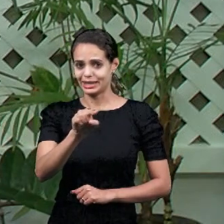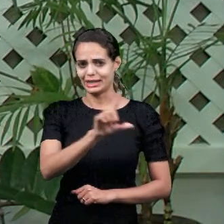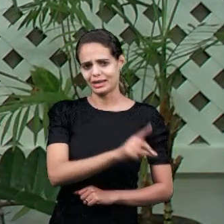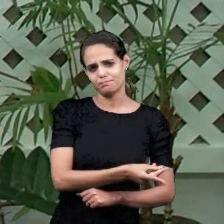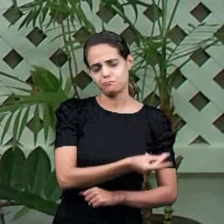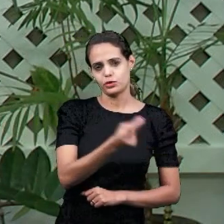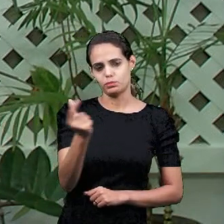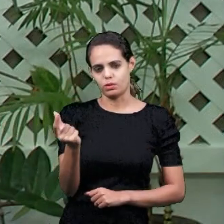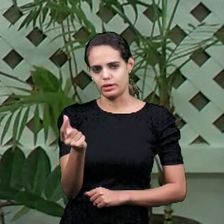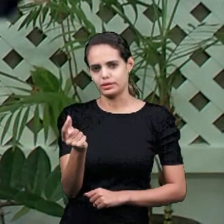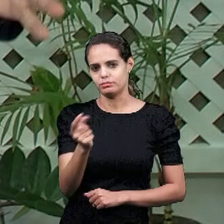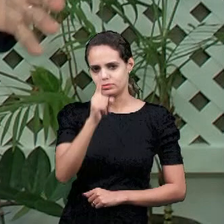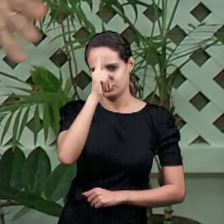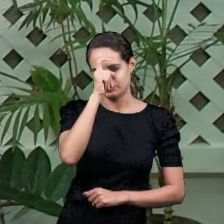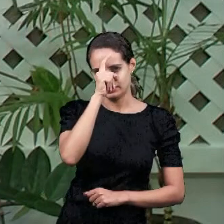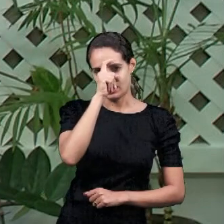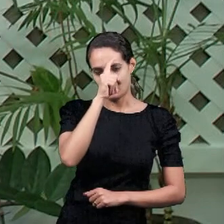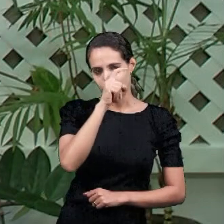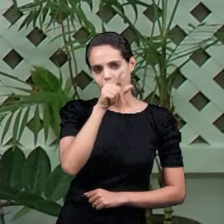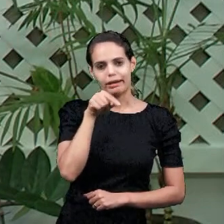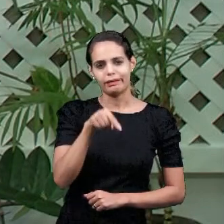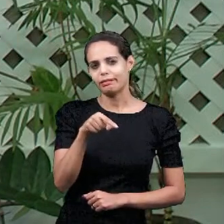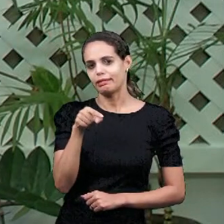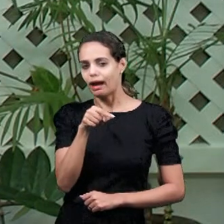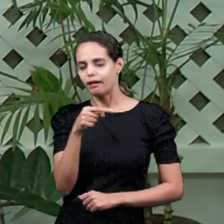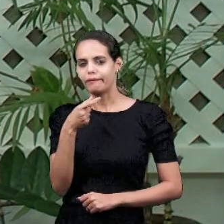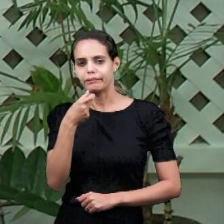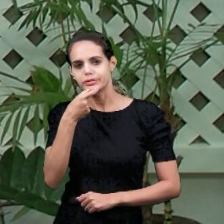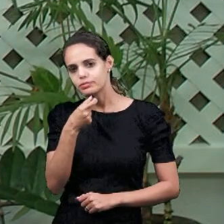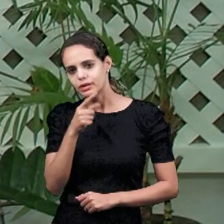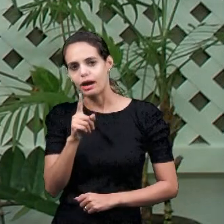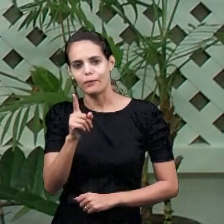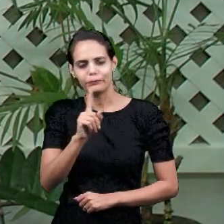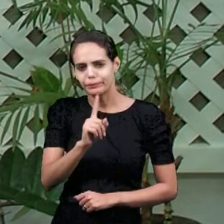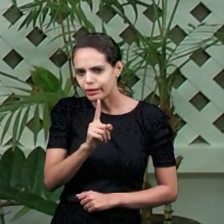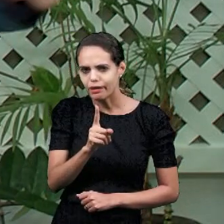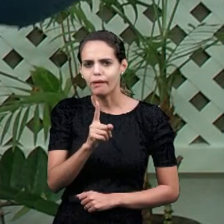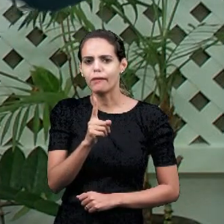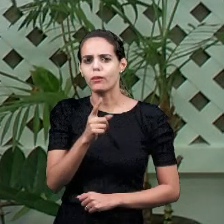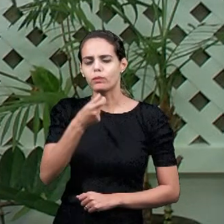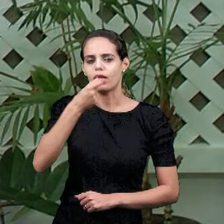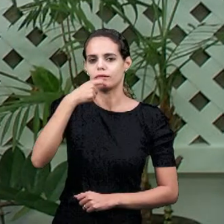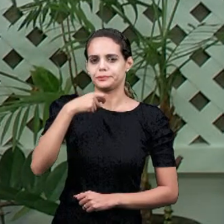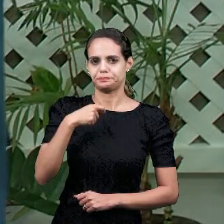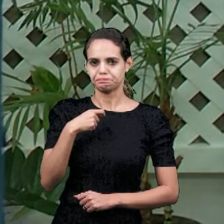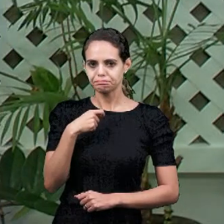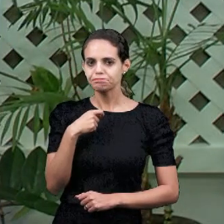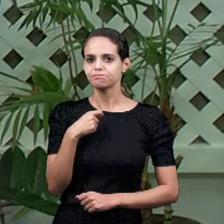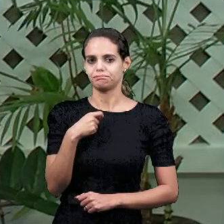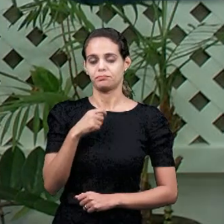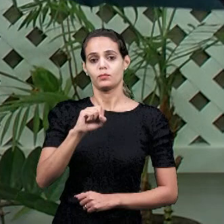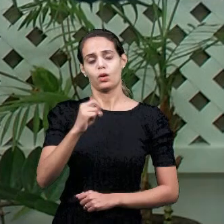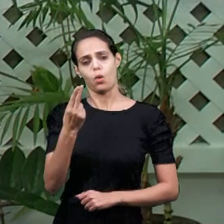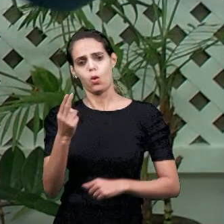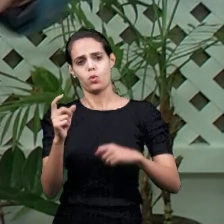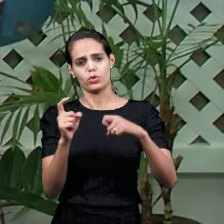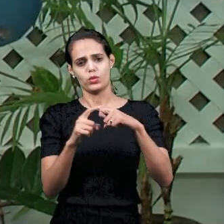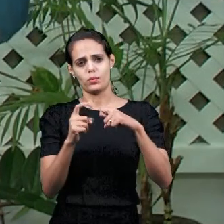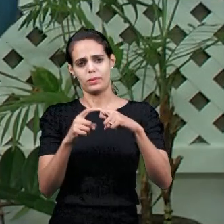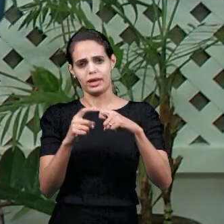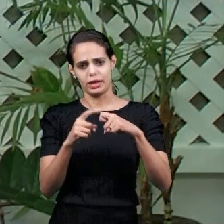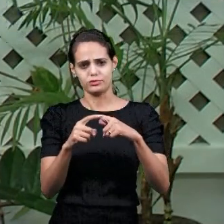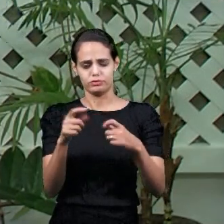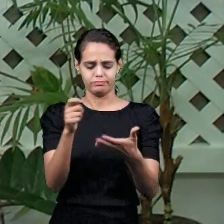nécessaire, qui des fois il n'a pas dans l'hôpital, ce que le médecin pensait qu'il ne